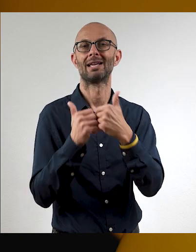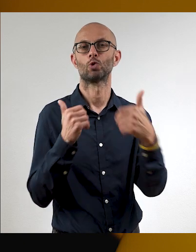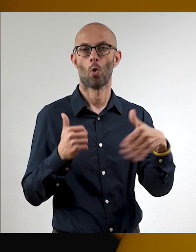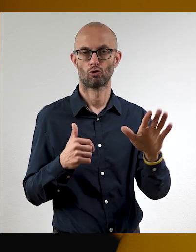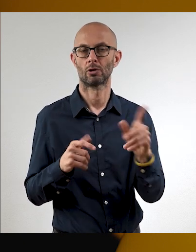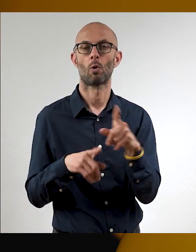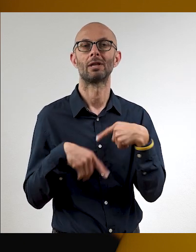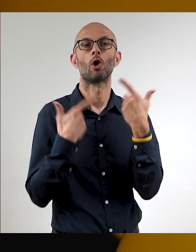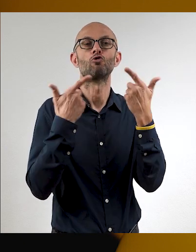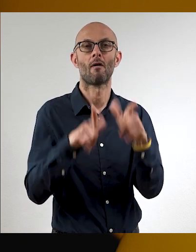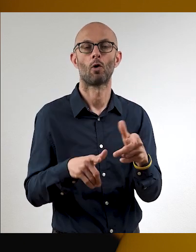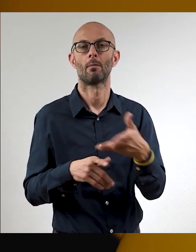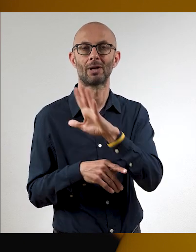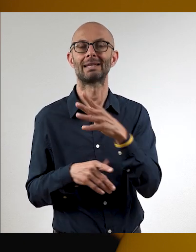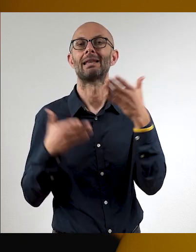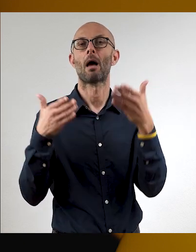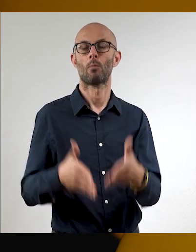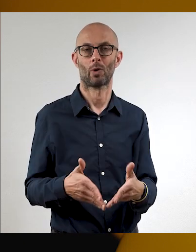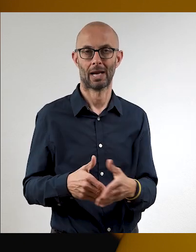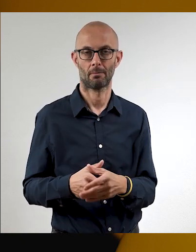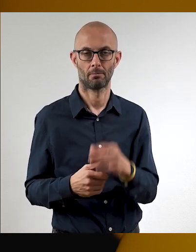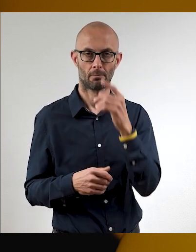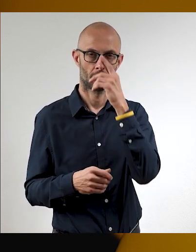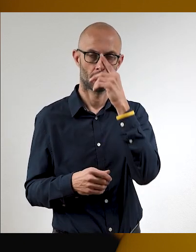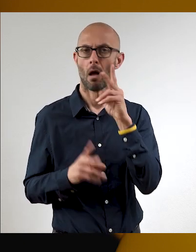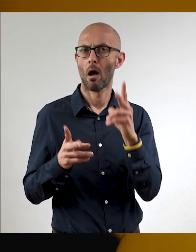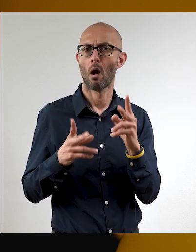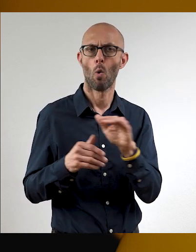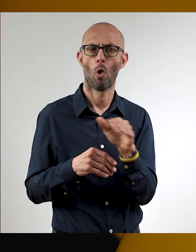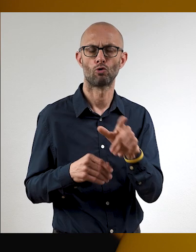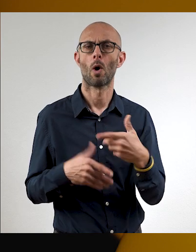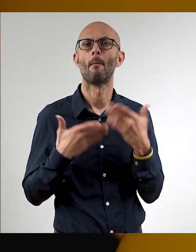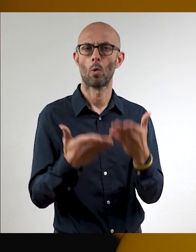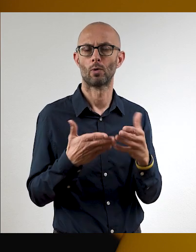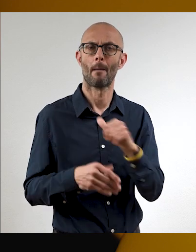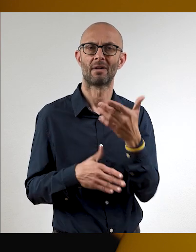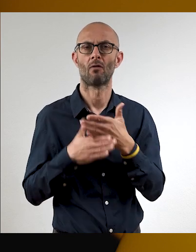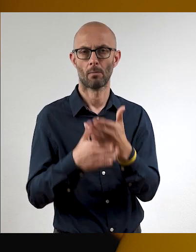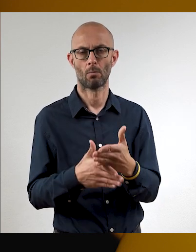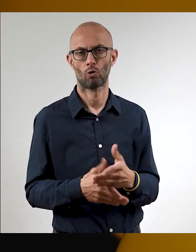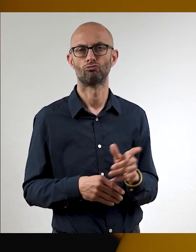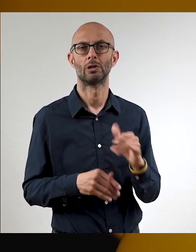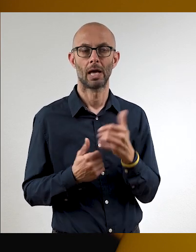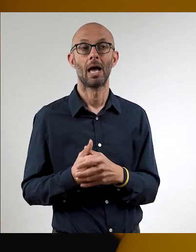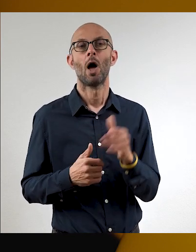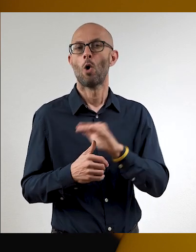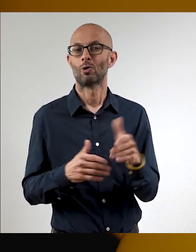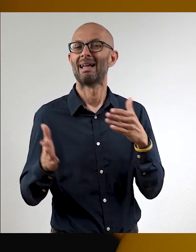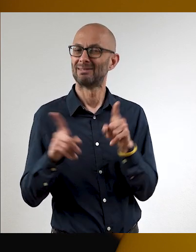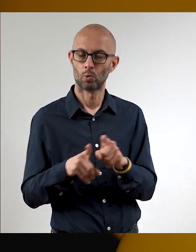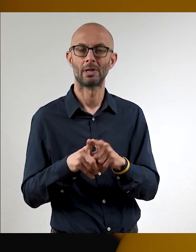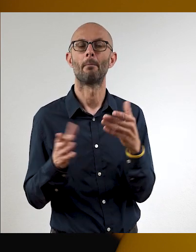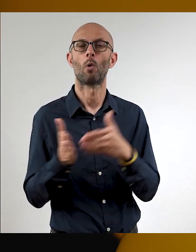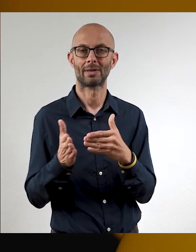izločimo in mu niti ne dovolimo iti na pogreb. Kako otrokom nuditi prvo pomoč? Ja. Otroci ravno